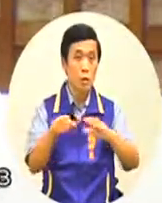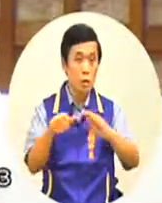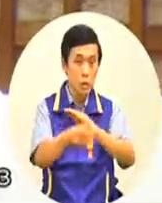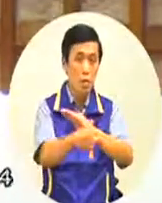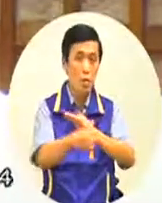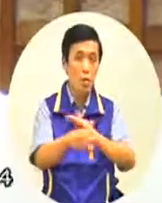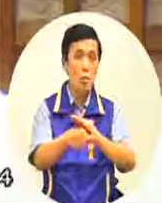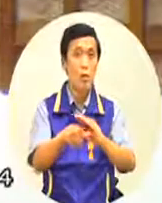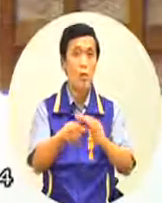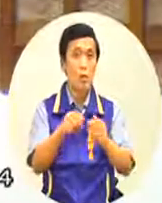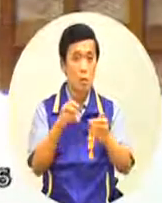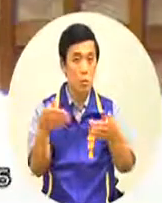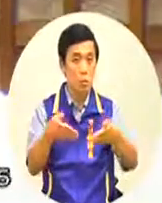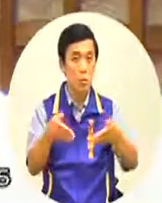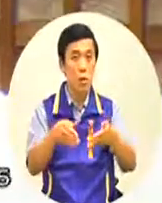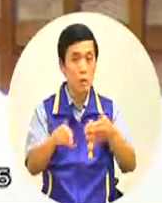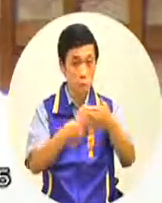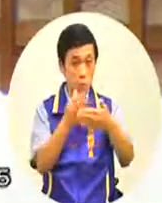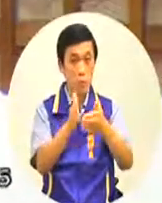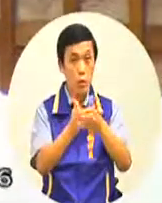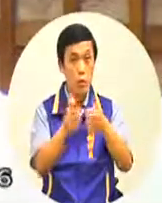疗只有医师